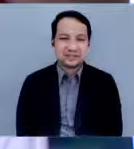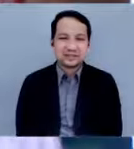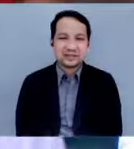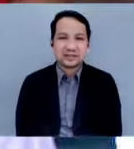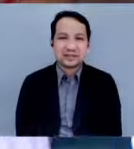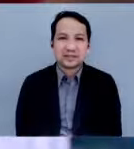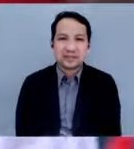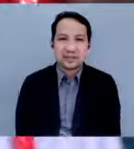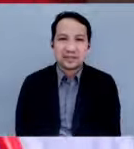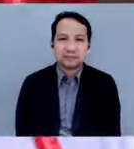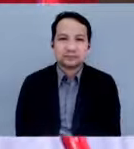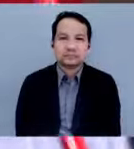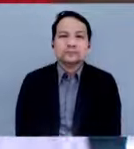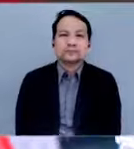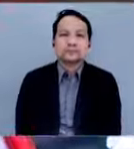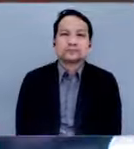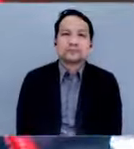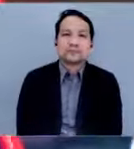kapatid!